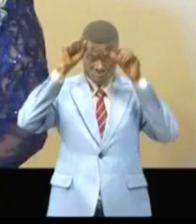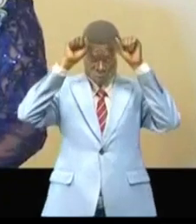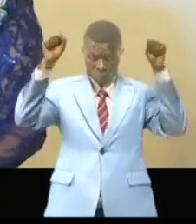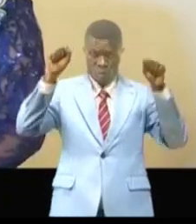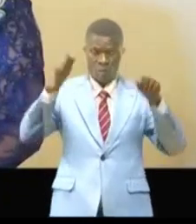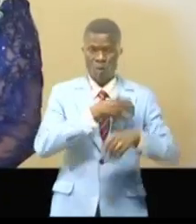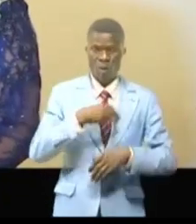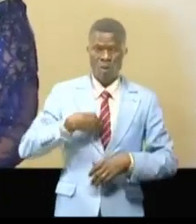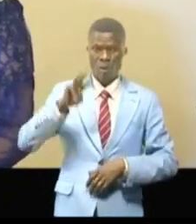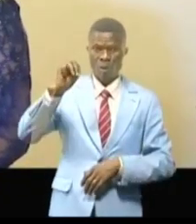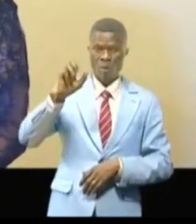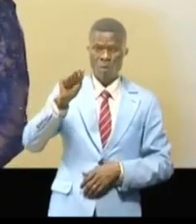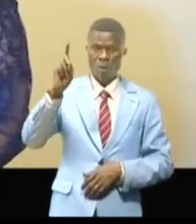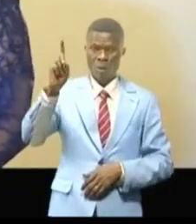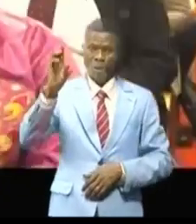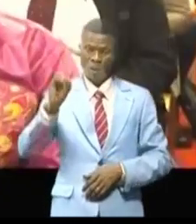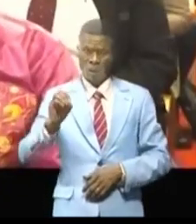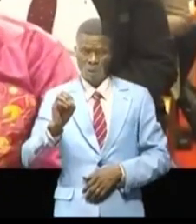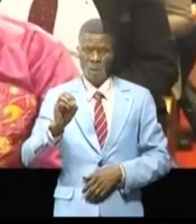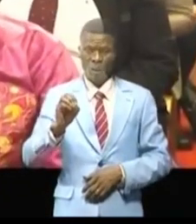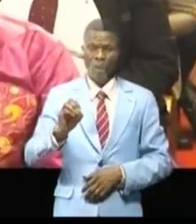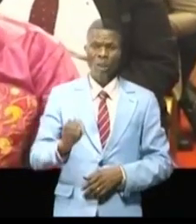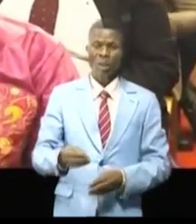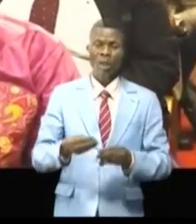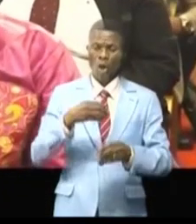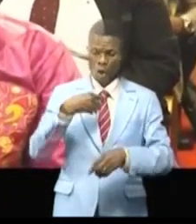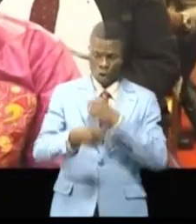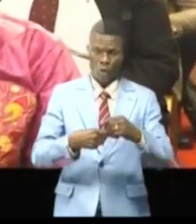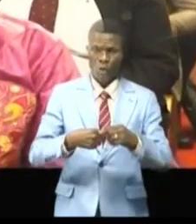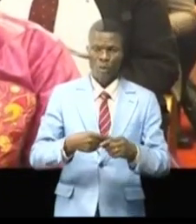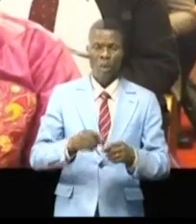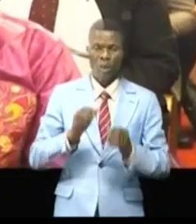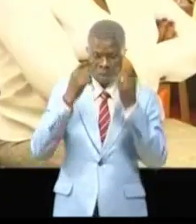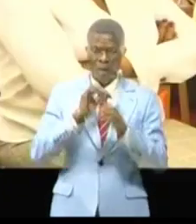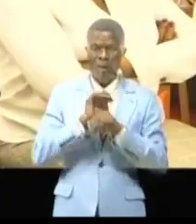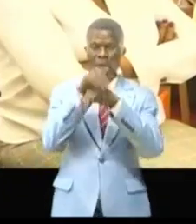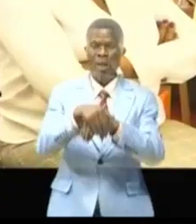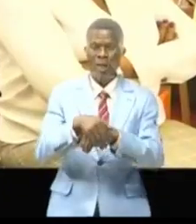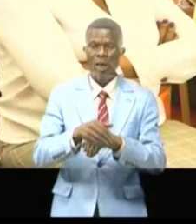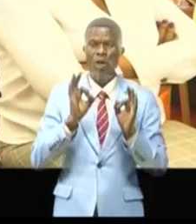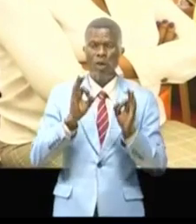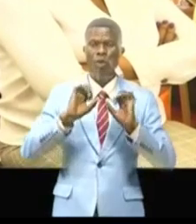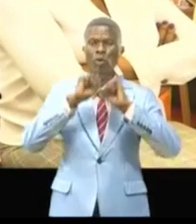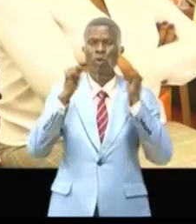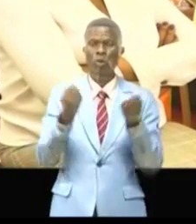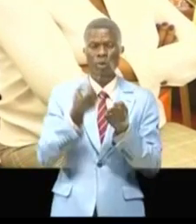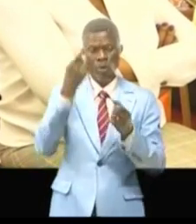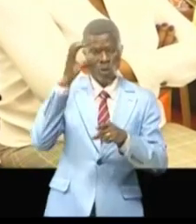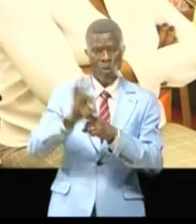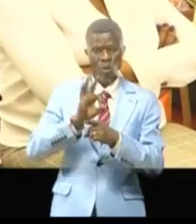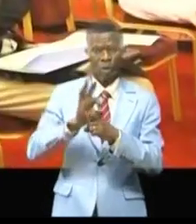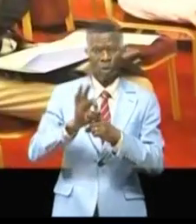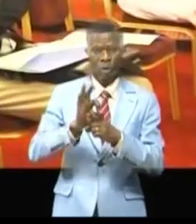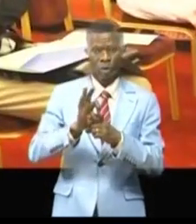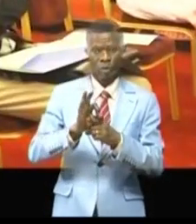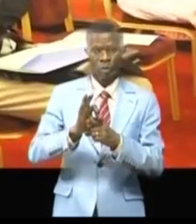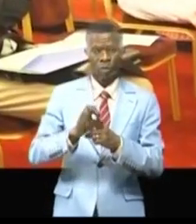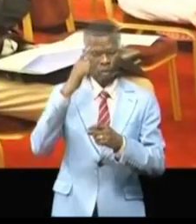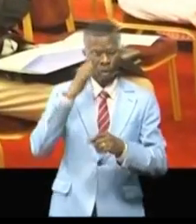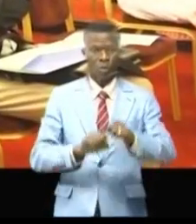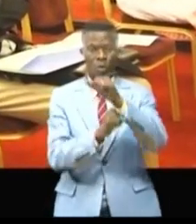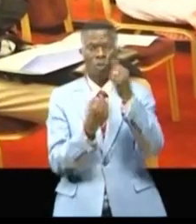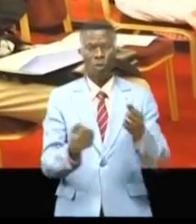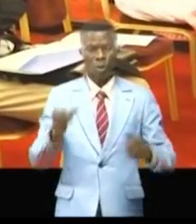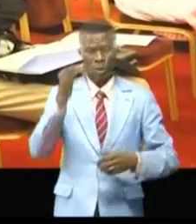Never Limit Children, vient de poser les jalons d'un nouvel engagement social pour la formation et l'image de l'enfant autiste